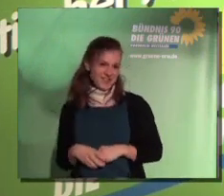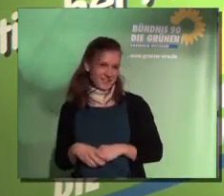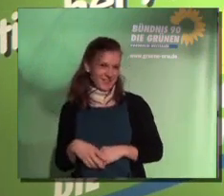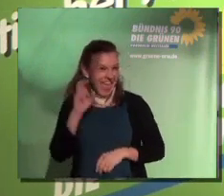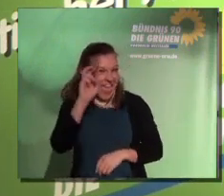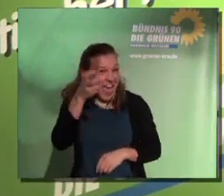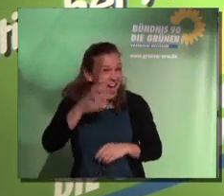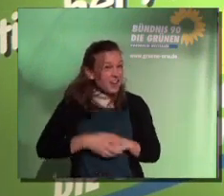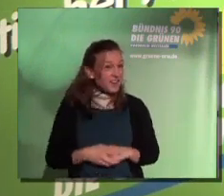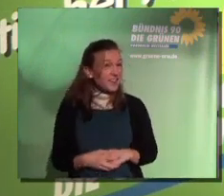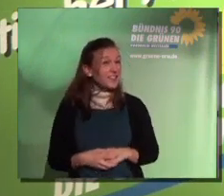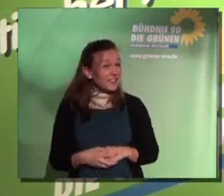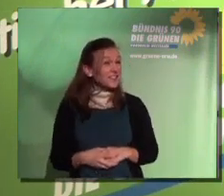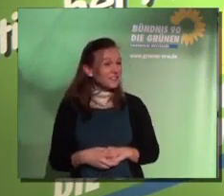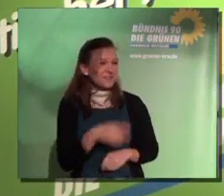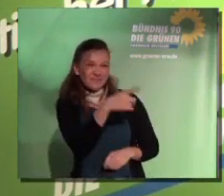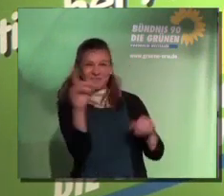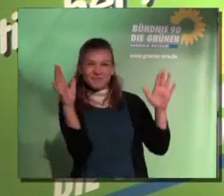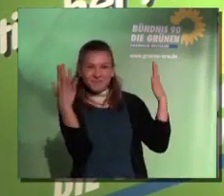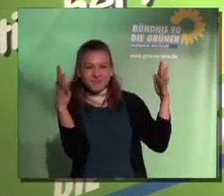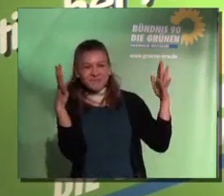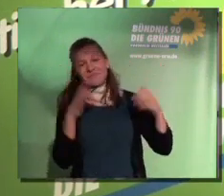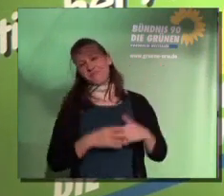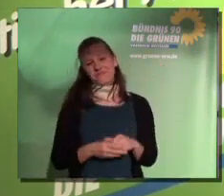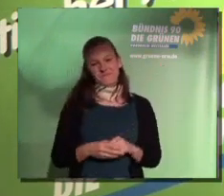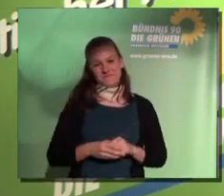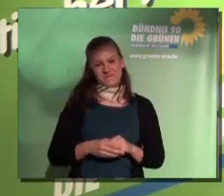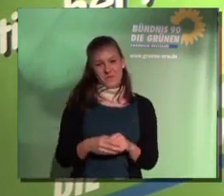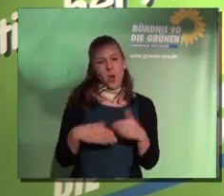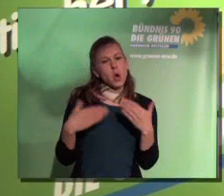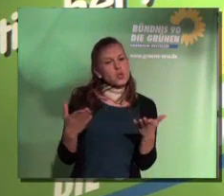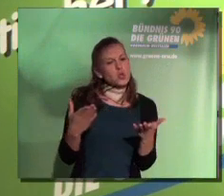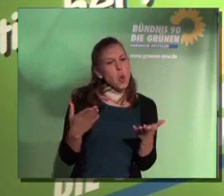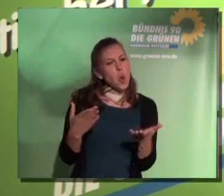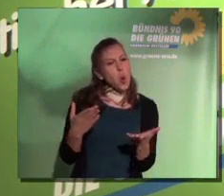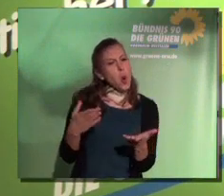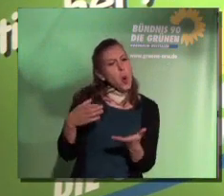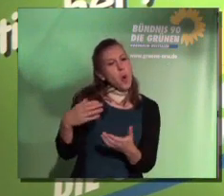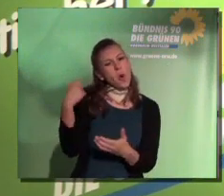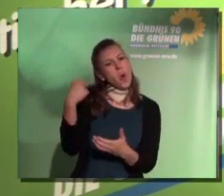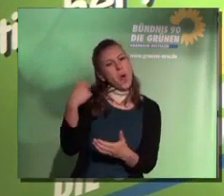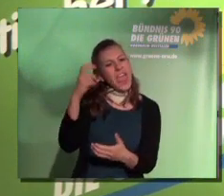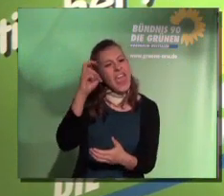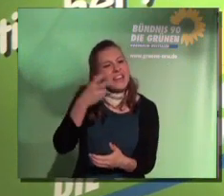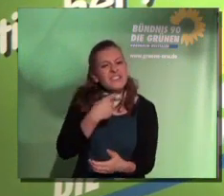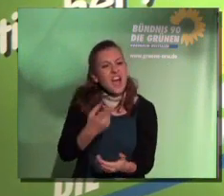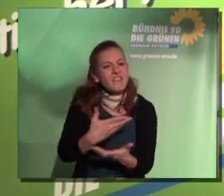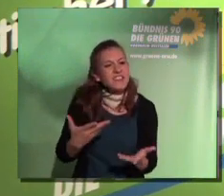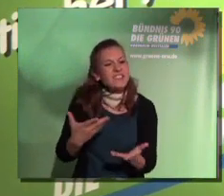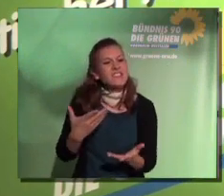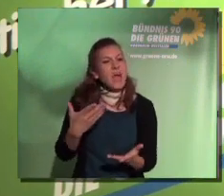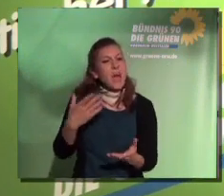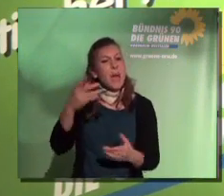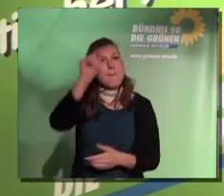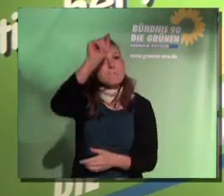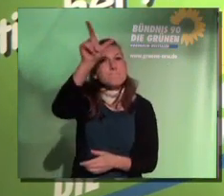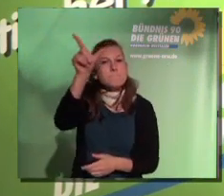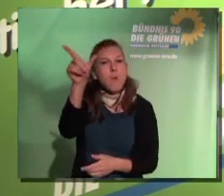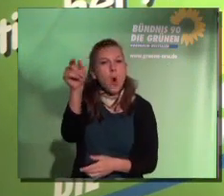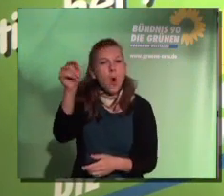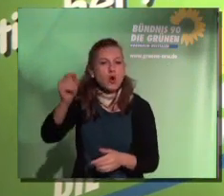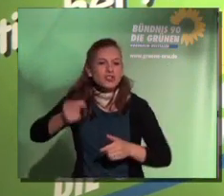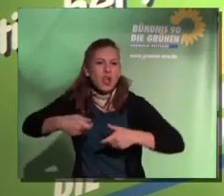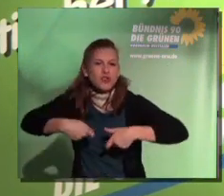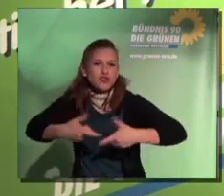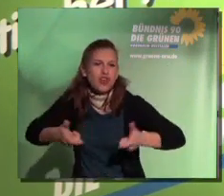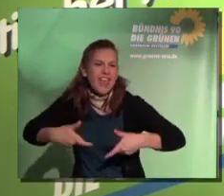Herne! Ja, so. Und wie heißt das Lokal? Mondschenke. Ich denke, die meisten